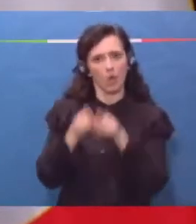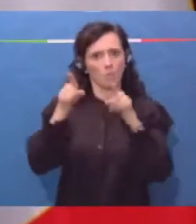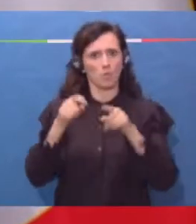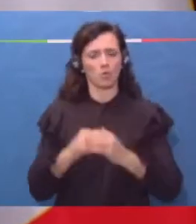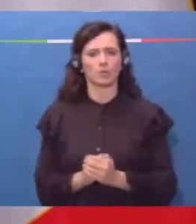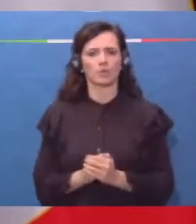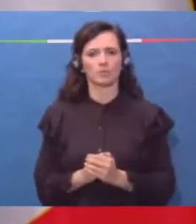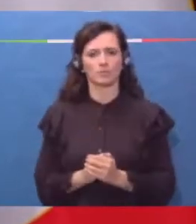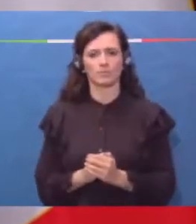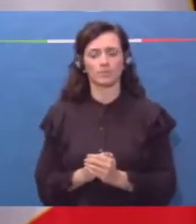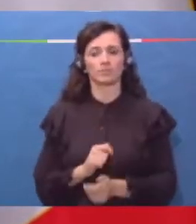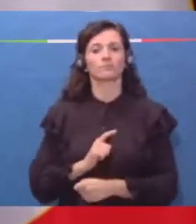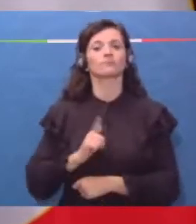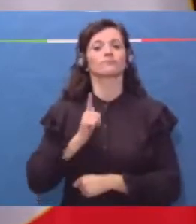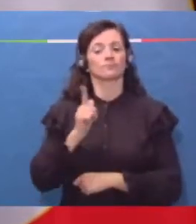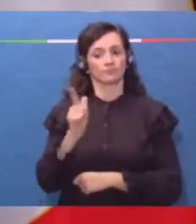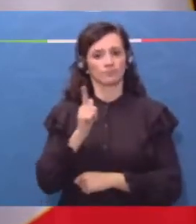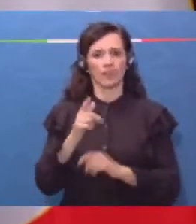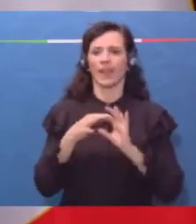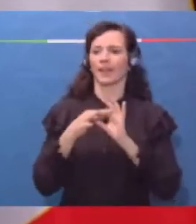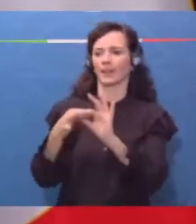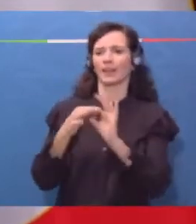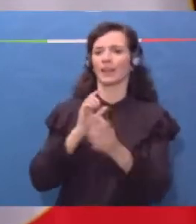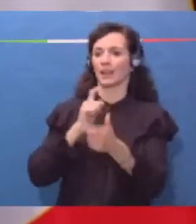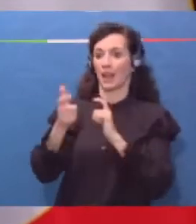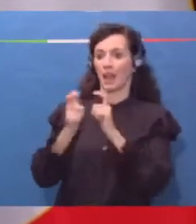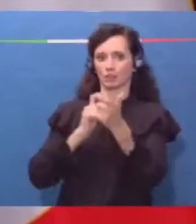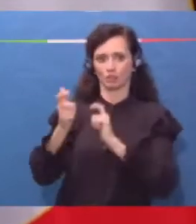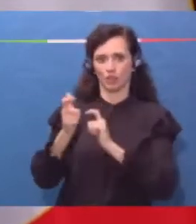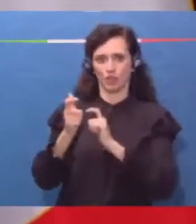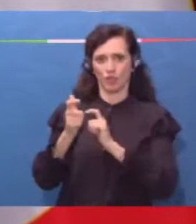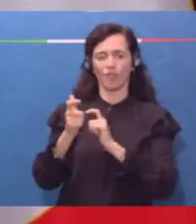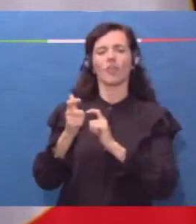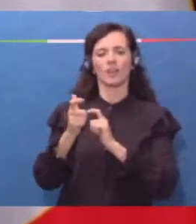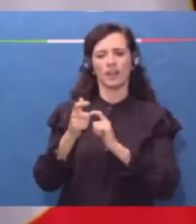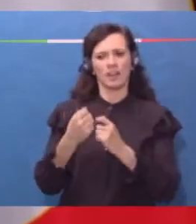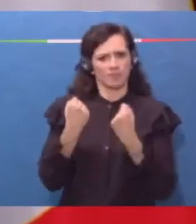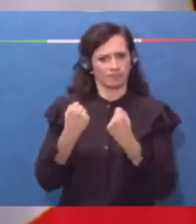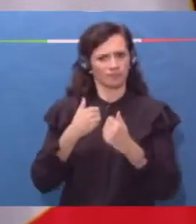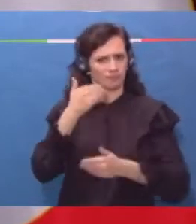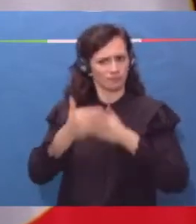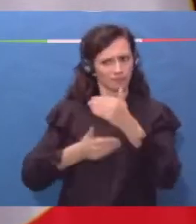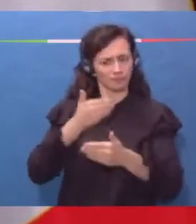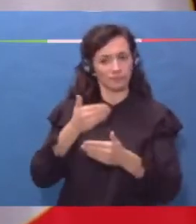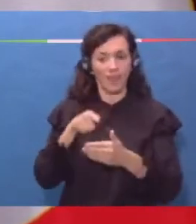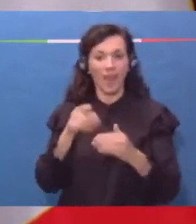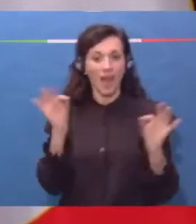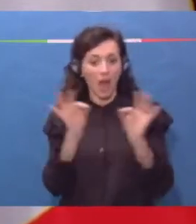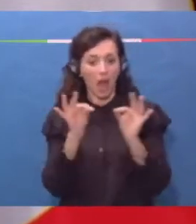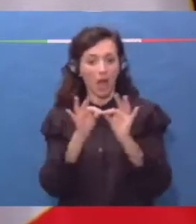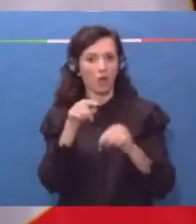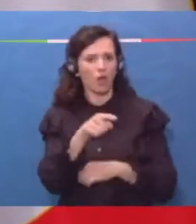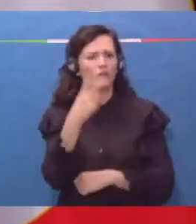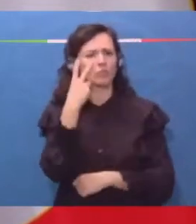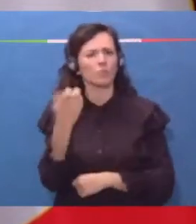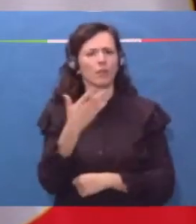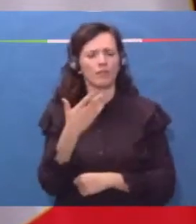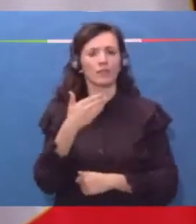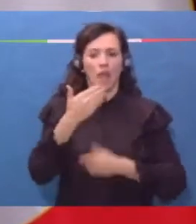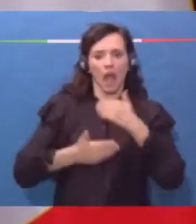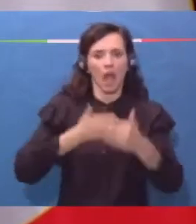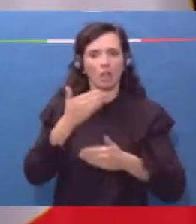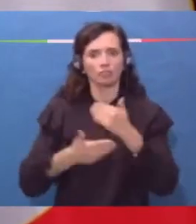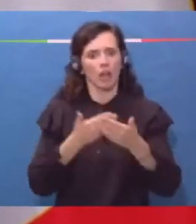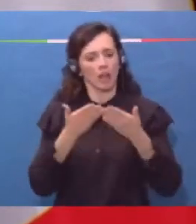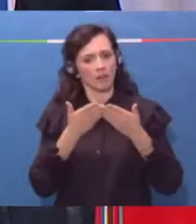Oltre a consolidare le nostre relazioni bilaterali, l'accordo vuole infatti favorire e accelerare il processo